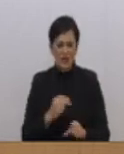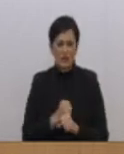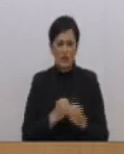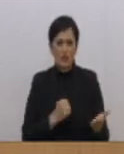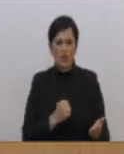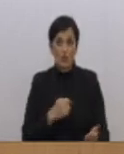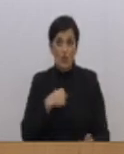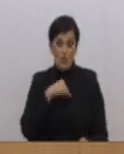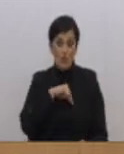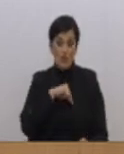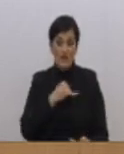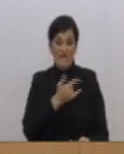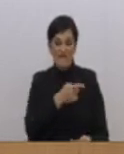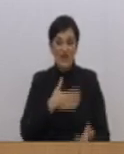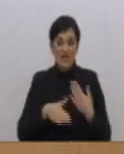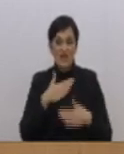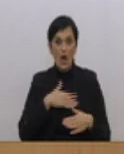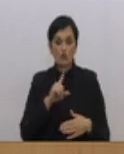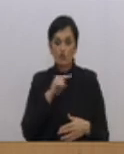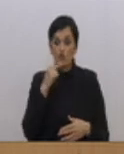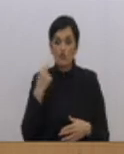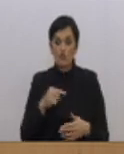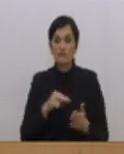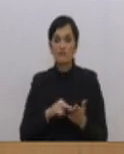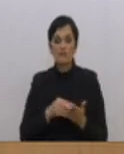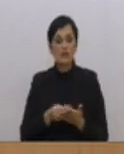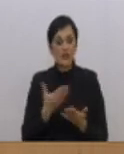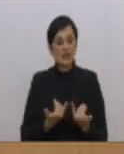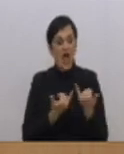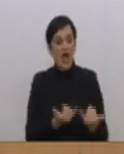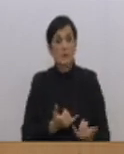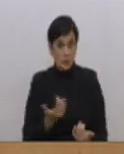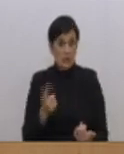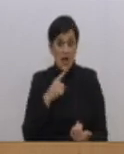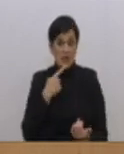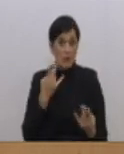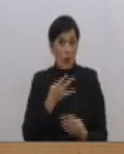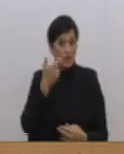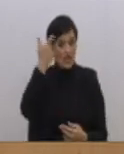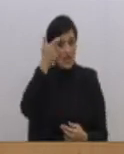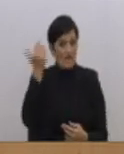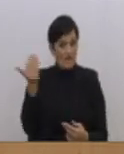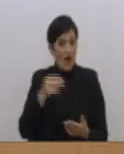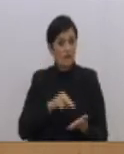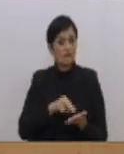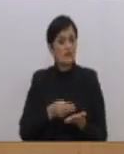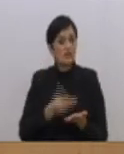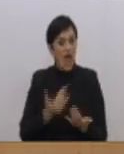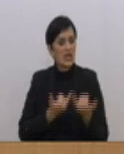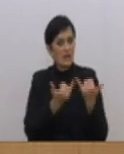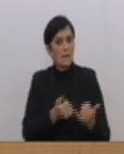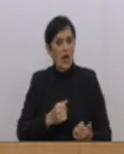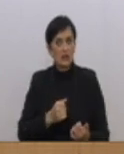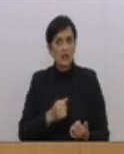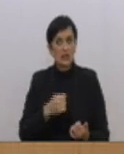და გულში გიხარიათ, რომ რუსეთმა დაგიფასათ ეს და რა თქმა უნდა ბიძინა ივანიშვილმა ეს თქვენ დაგიფასათ.